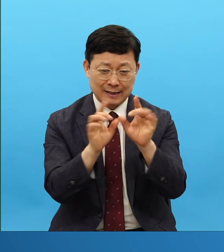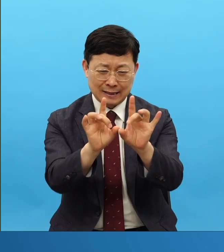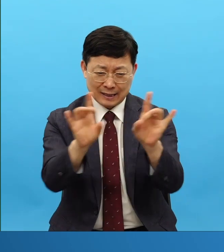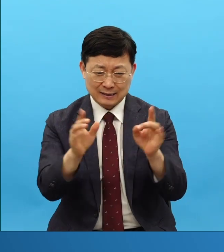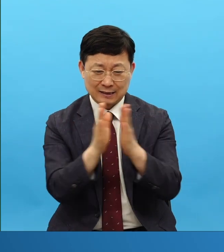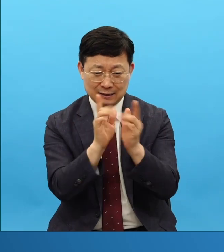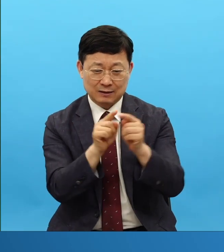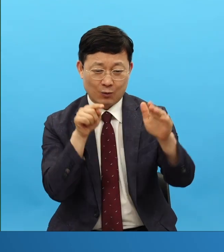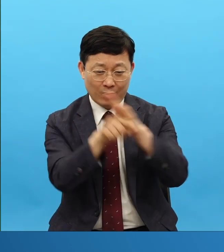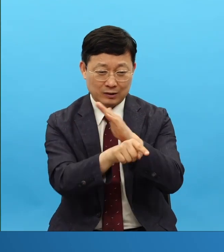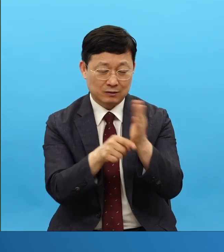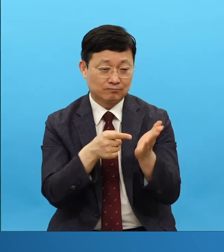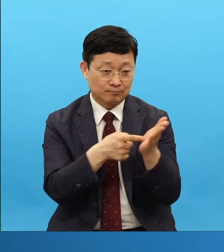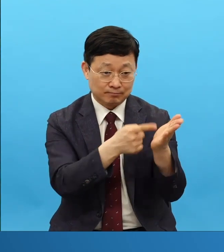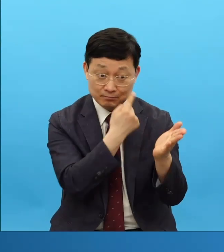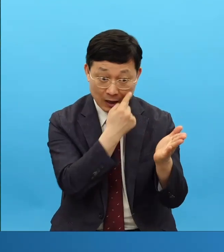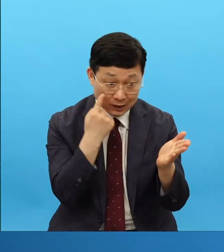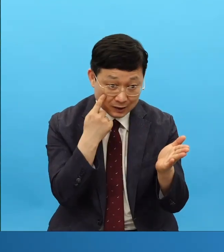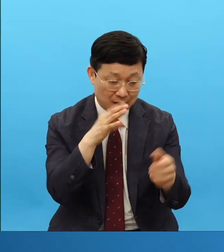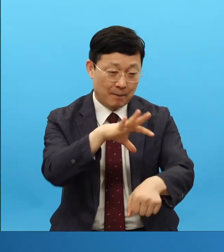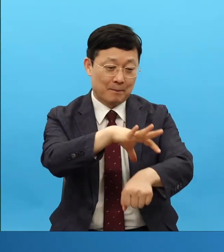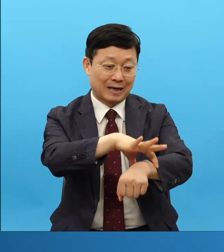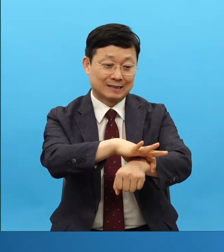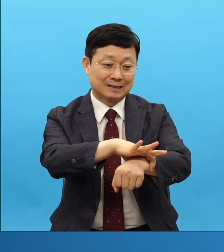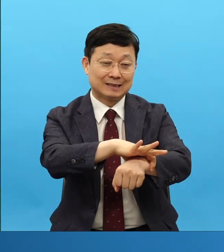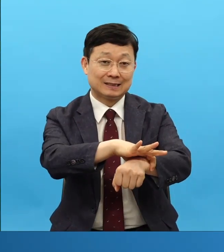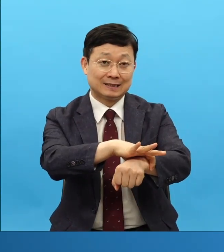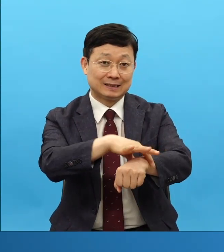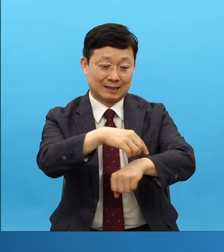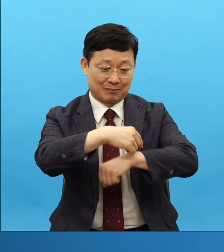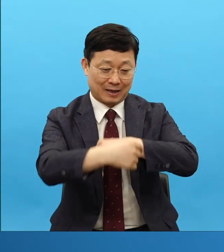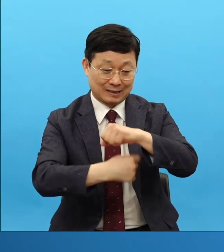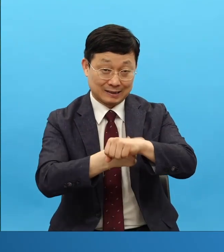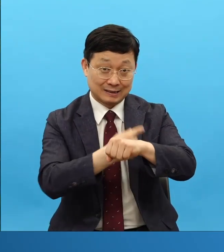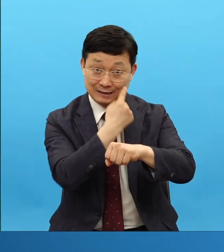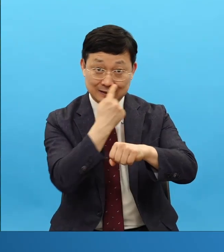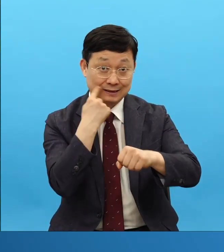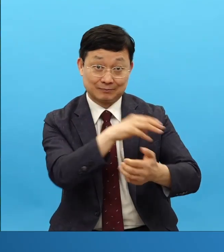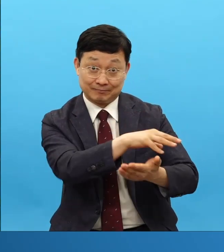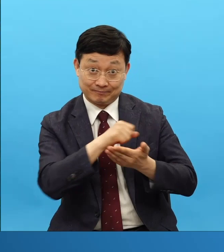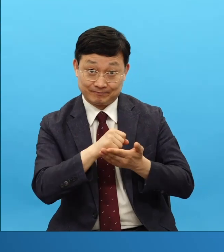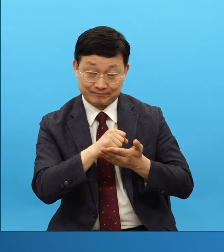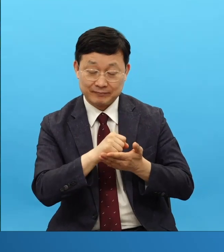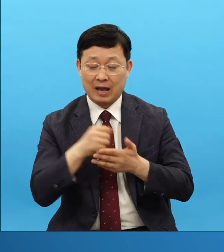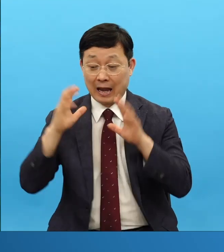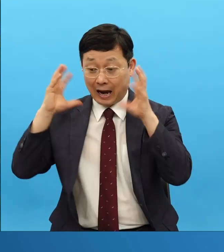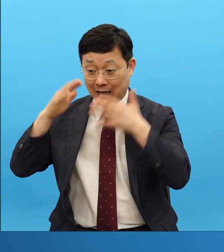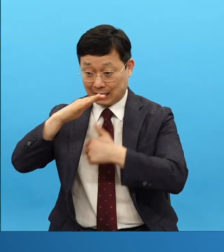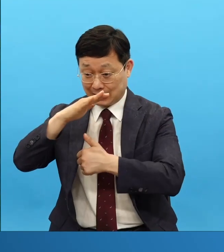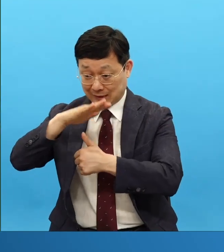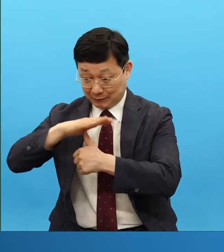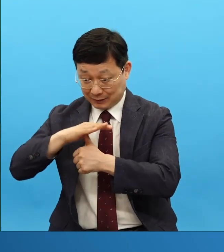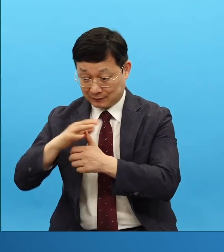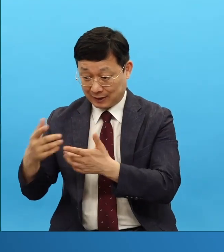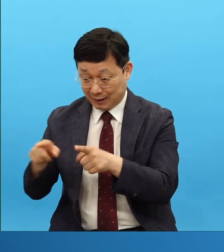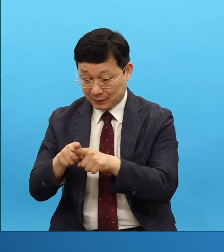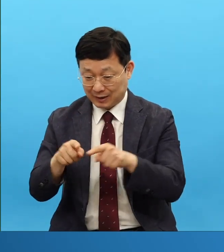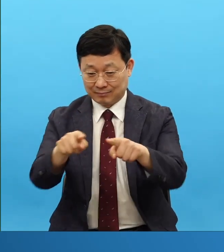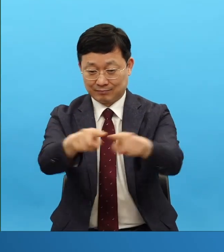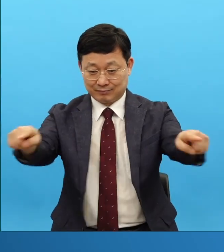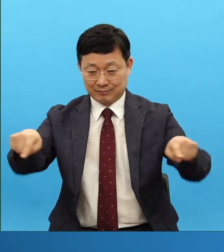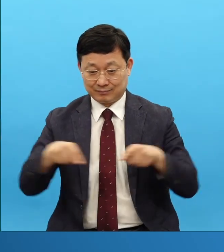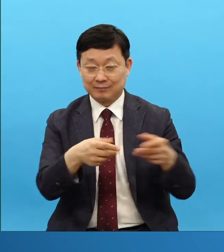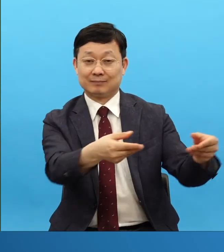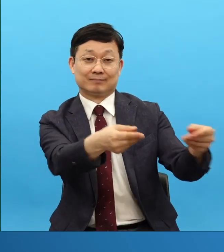후 팔찌를 받으실 수 있습니다. 동반 자녀가 있으신 부모님들은 돗자리존 등록처에서 팔찌를 받으시면 됩니다. 팔찌 배부